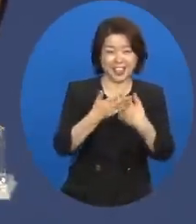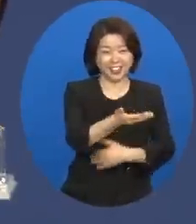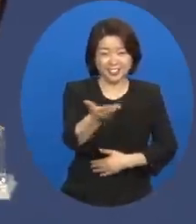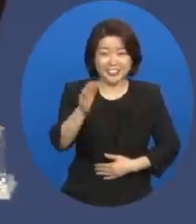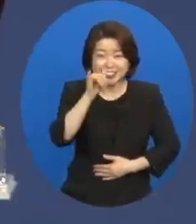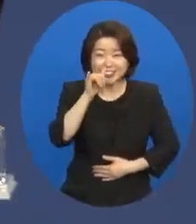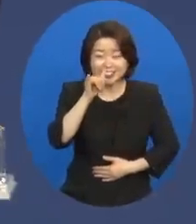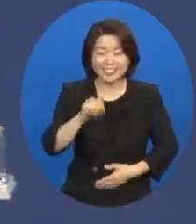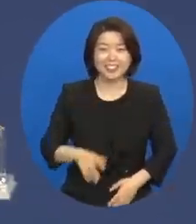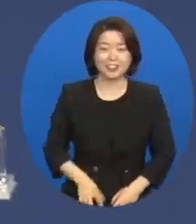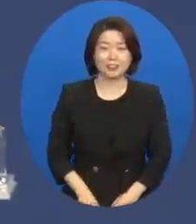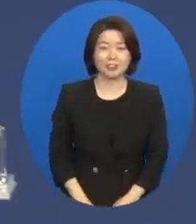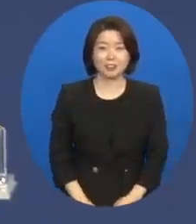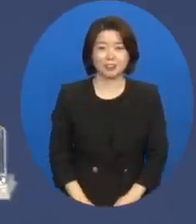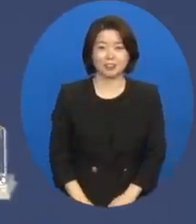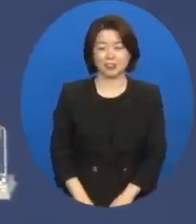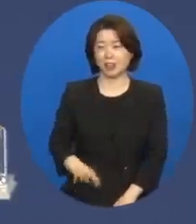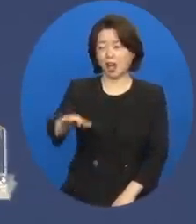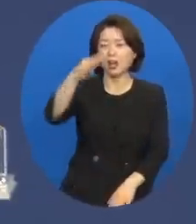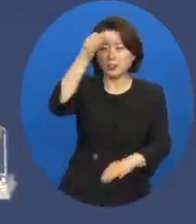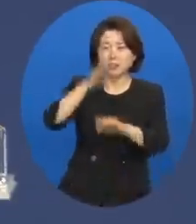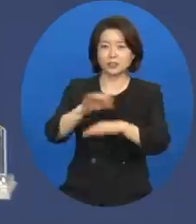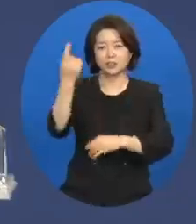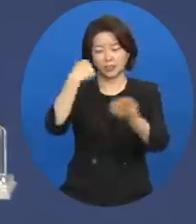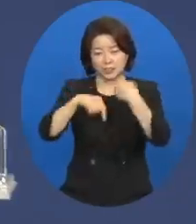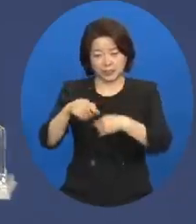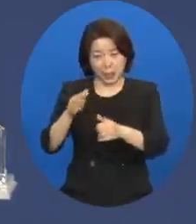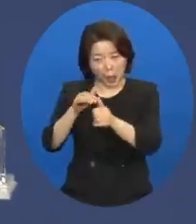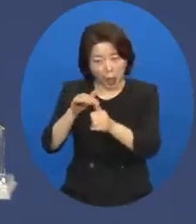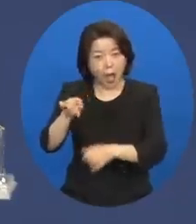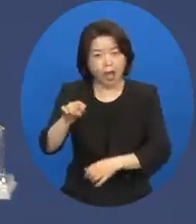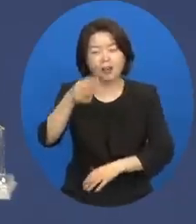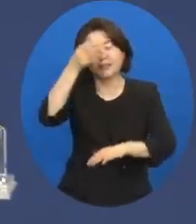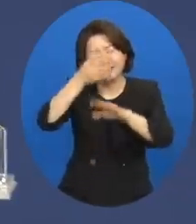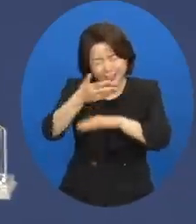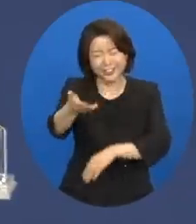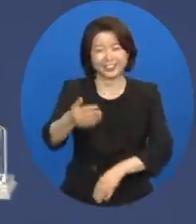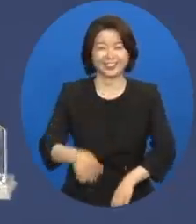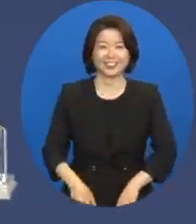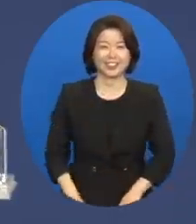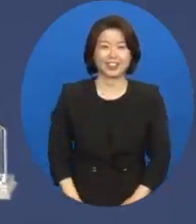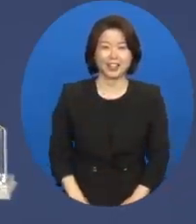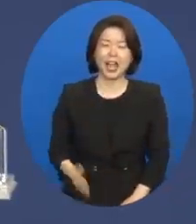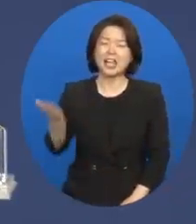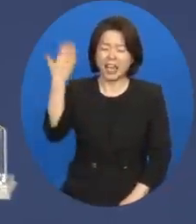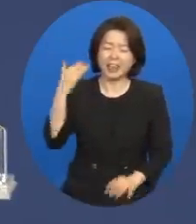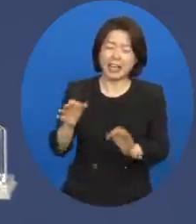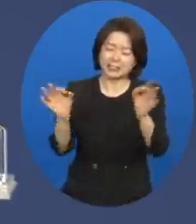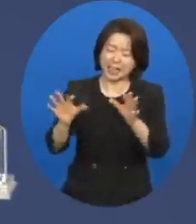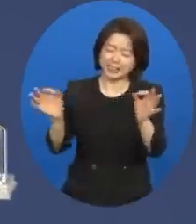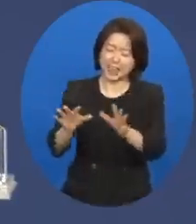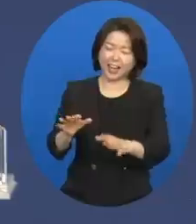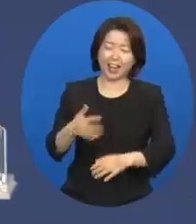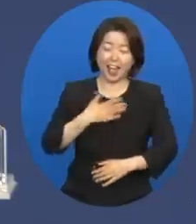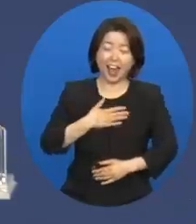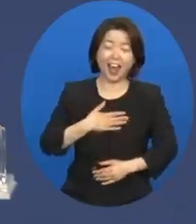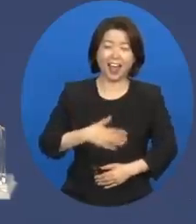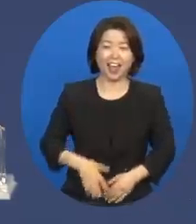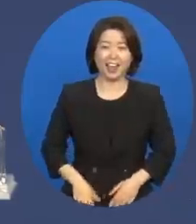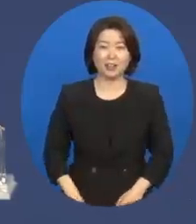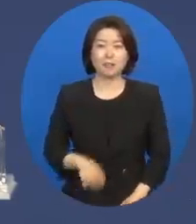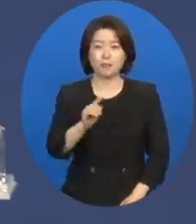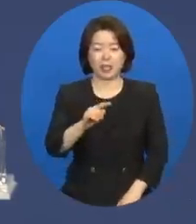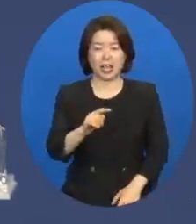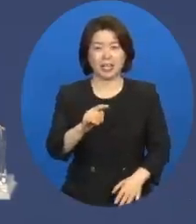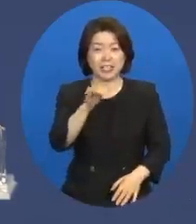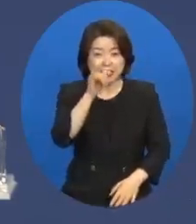있으시잖아요. 죄송해요. 여러분 상처를 건드려서 미안해요. 진짜. 그 한때 잠깐 짧아서 그렇긴 한데 일단 그런